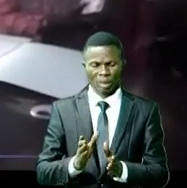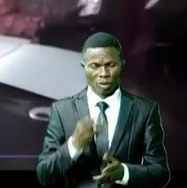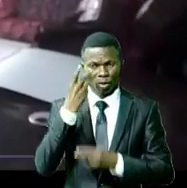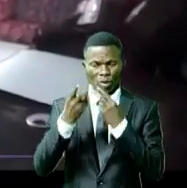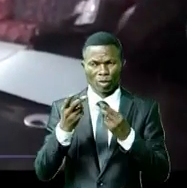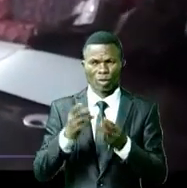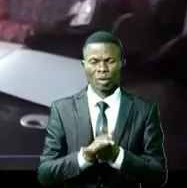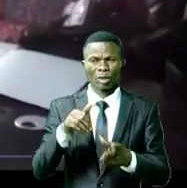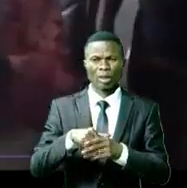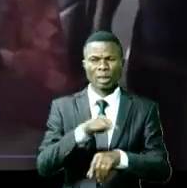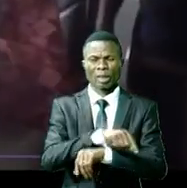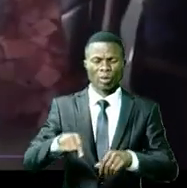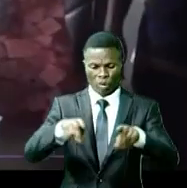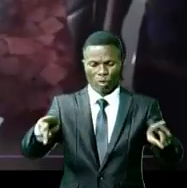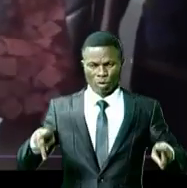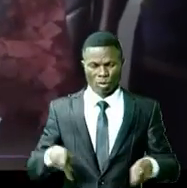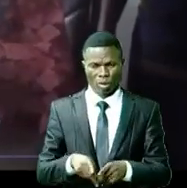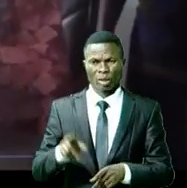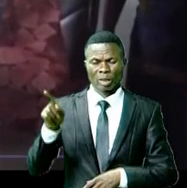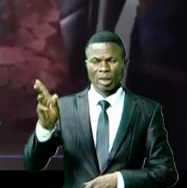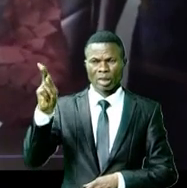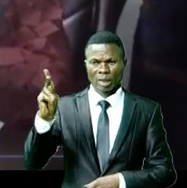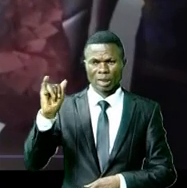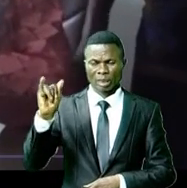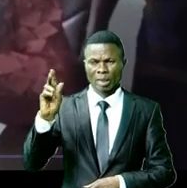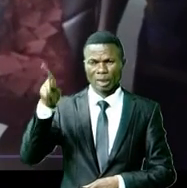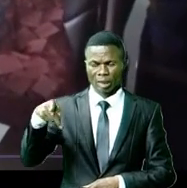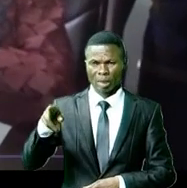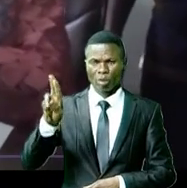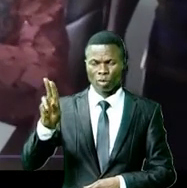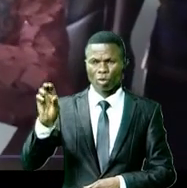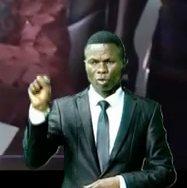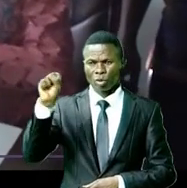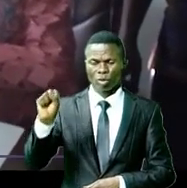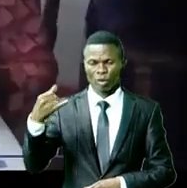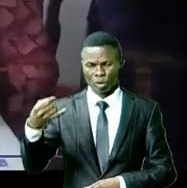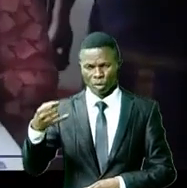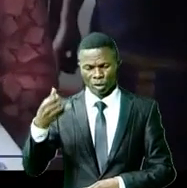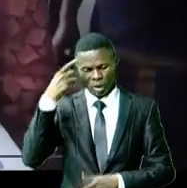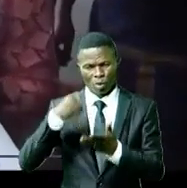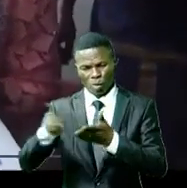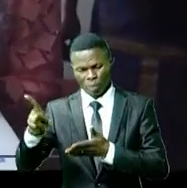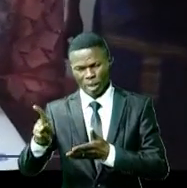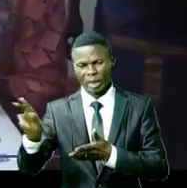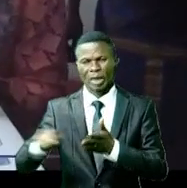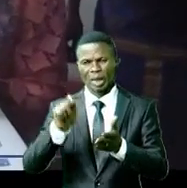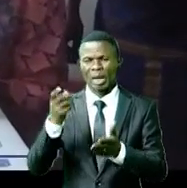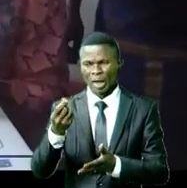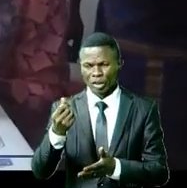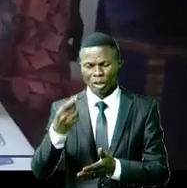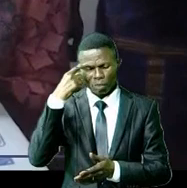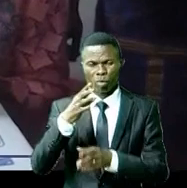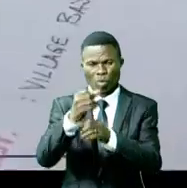la circonscription foncière des Kipushi pour verser le frais relatif à l'acquisition des titres fonciers de la dite